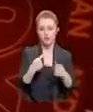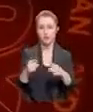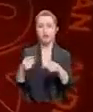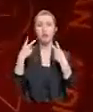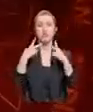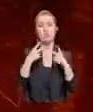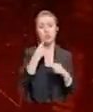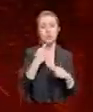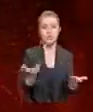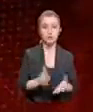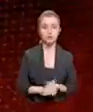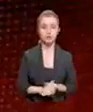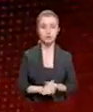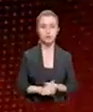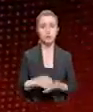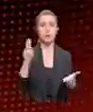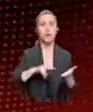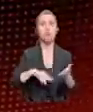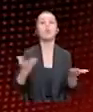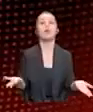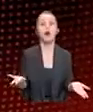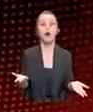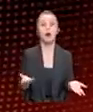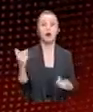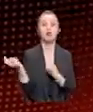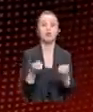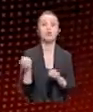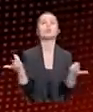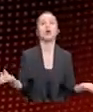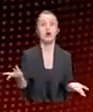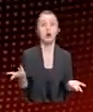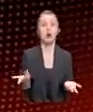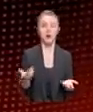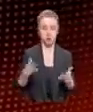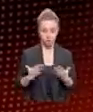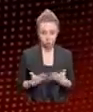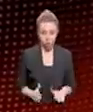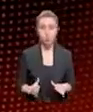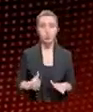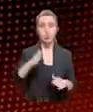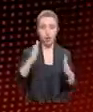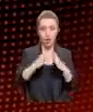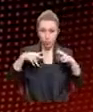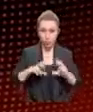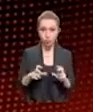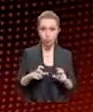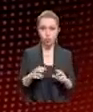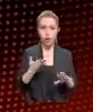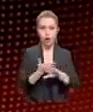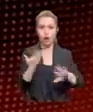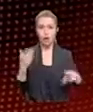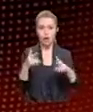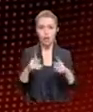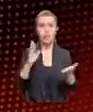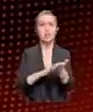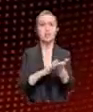açıklamasında ortaya koymuştu. Okuma, dolayısıyla çalışma, çocuk yap evde otur, ayrılabilirsen